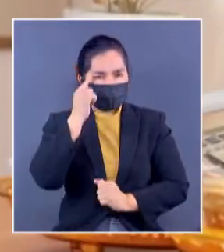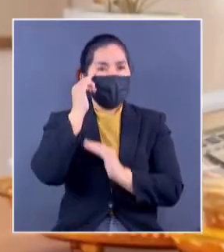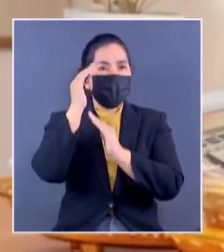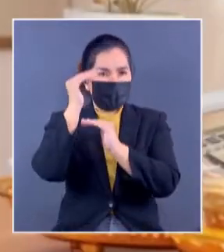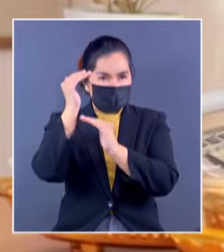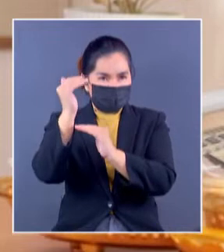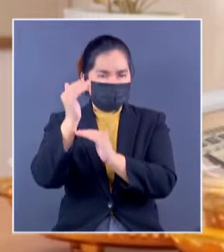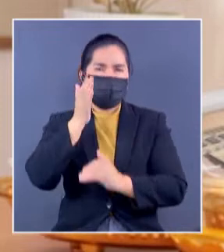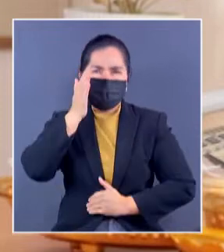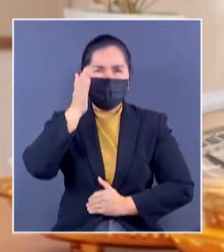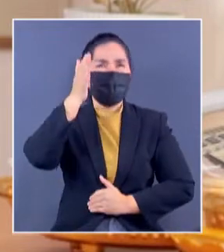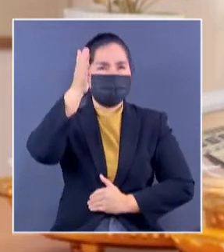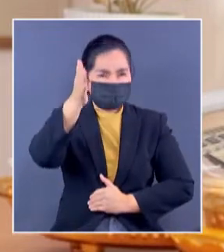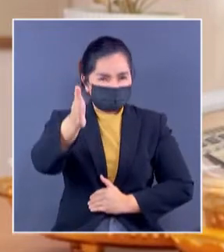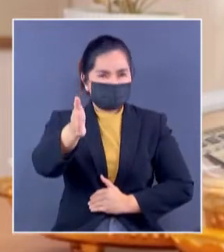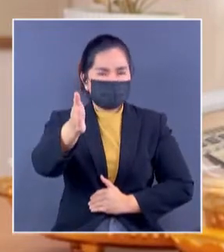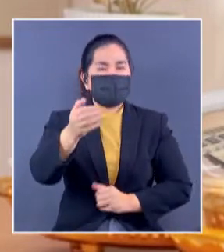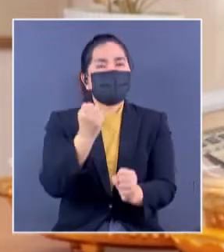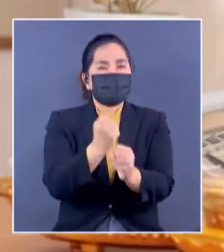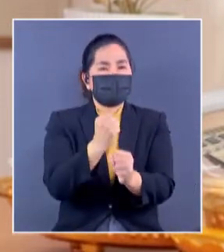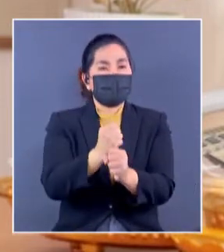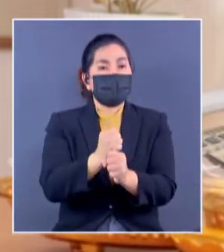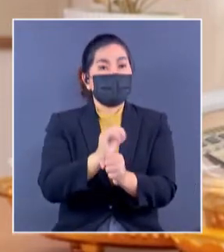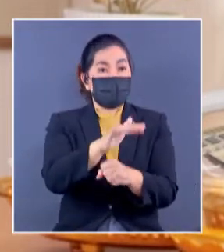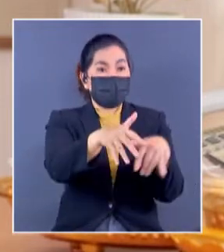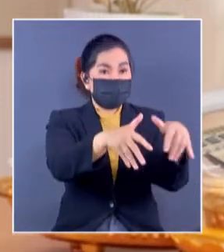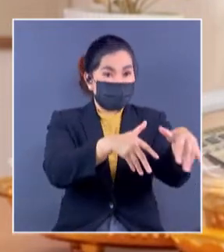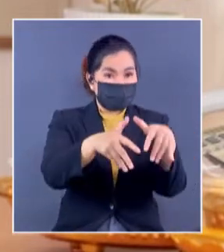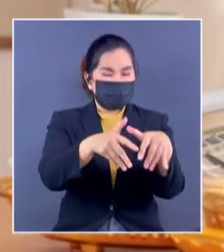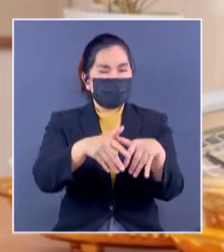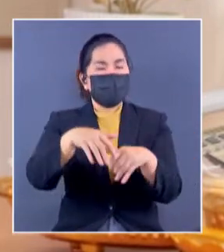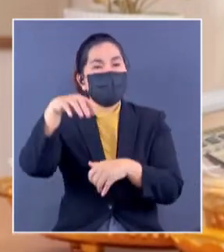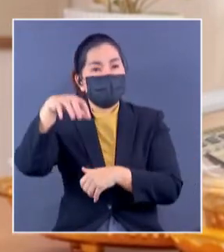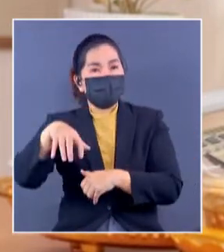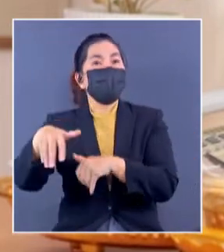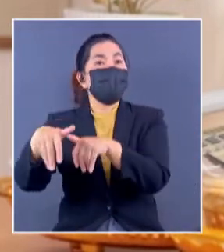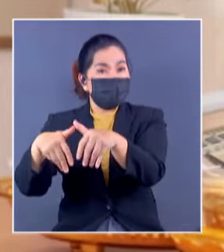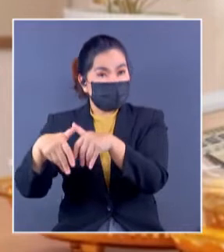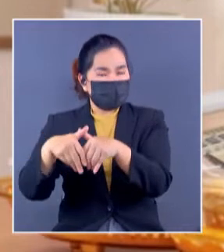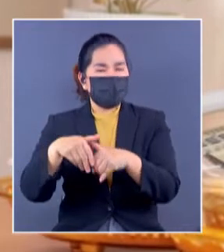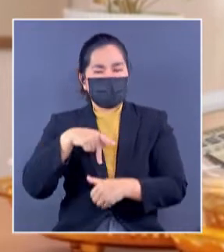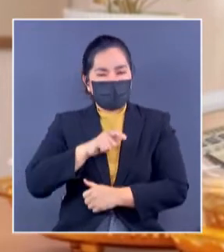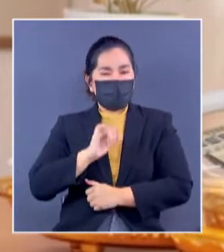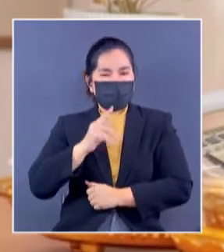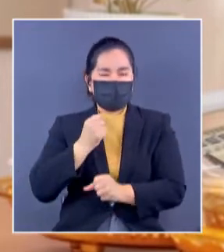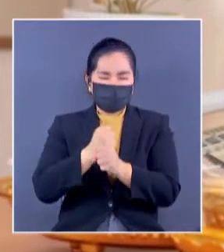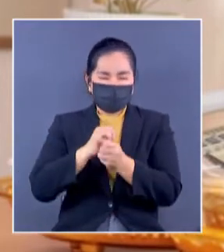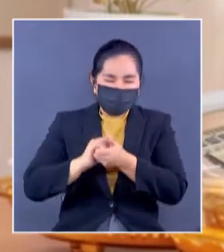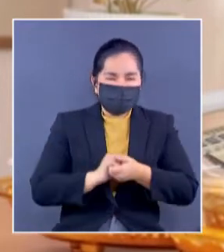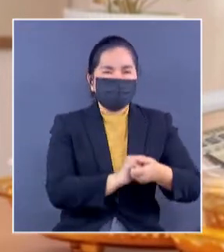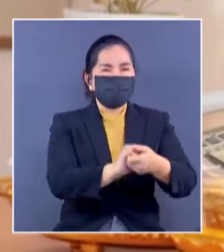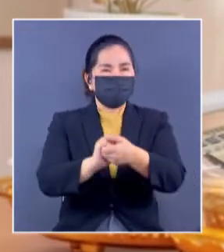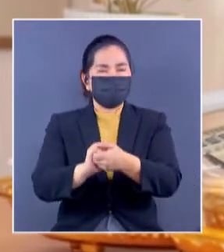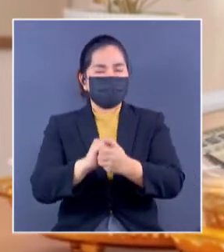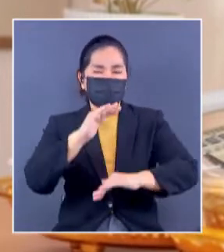ว่าในวันข้างหน้านั้นเนี่ยการทำงานของพี่น้องประชาชนกับสถาบันท่านกองทุนนั้นจะเป็นหนึ่งเดียวในการขยับ